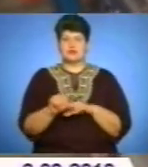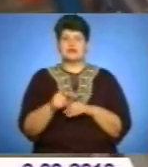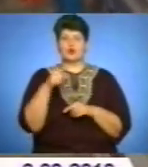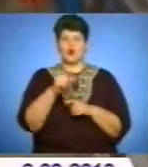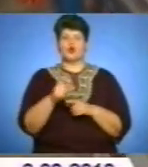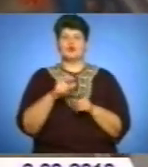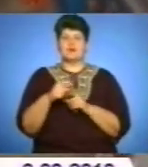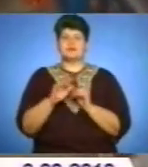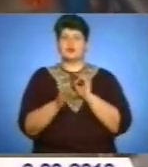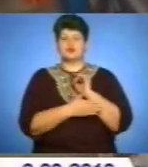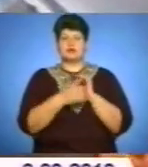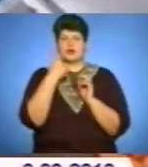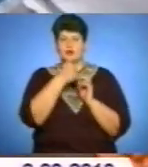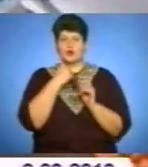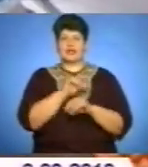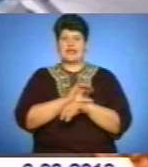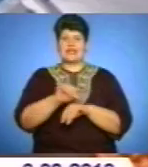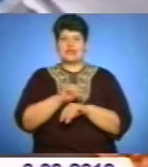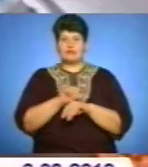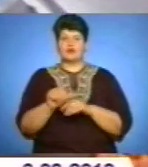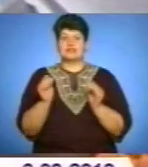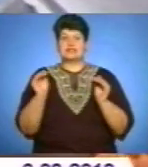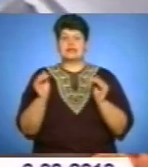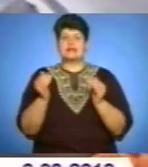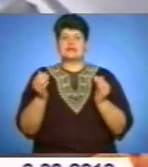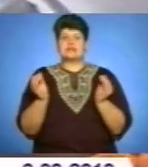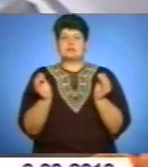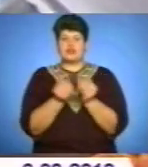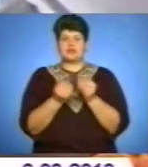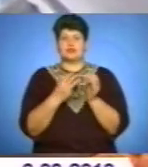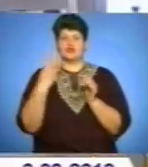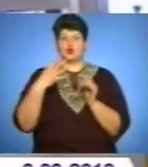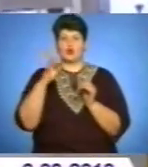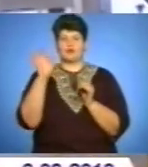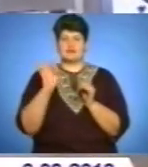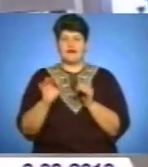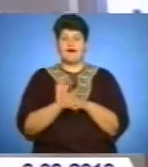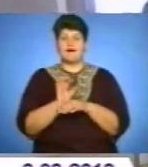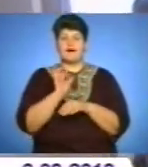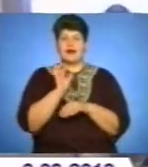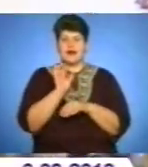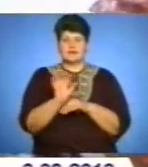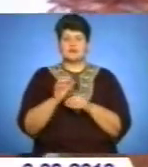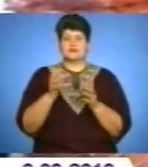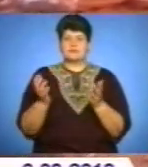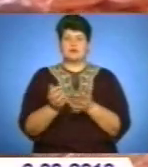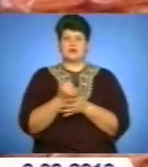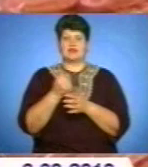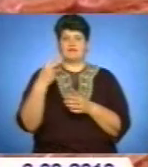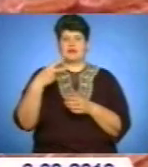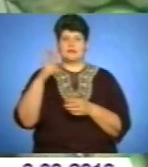за останні роки імпорт овочевої продукції зменшився на 40%, натомість експорт за цей же період вдалося збільшити майже